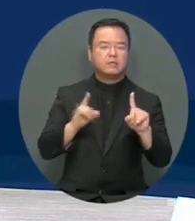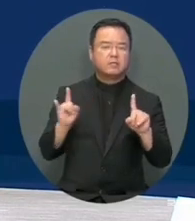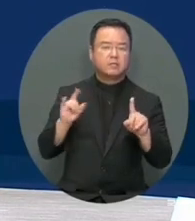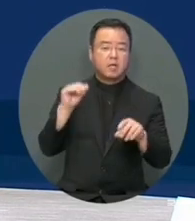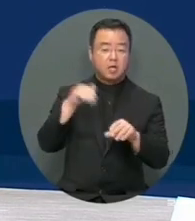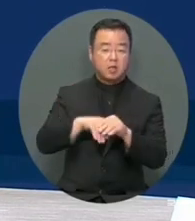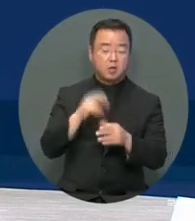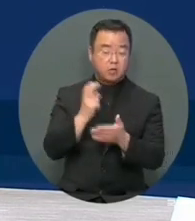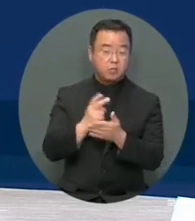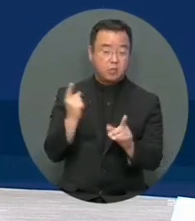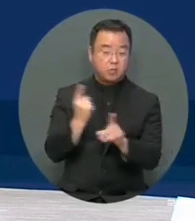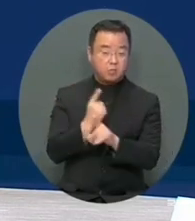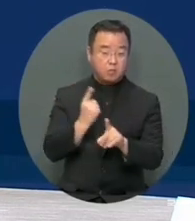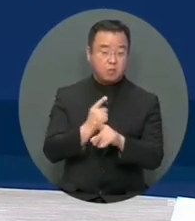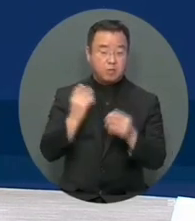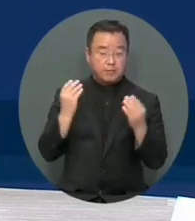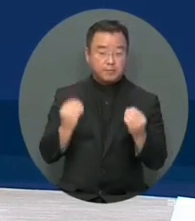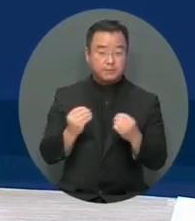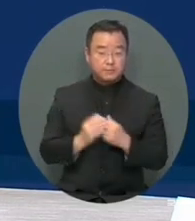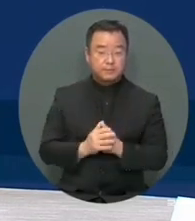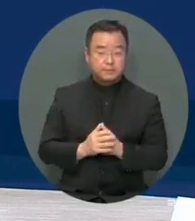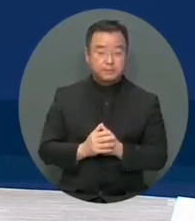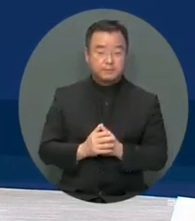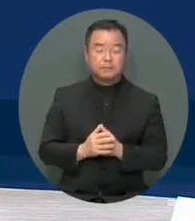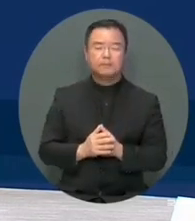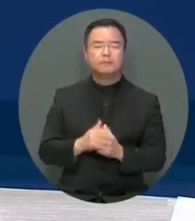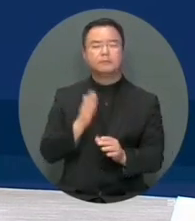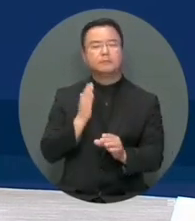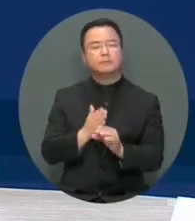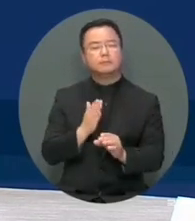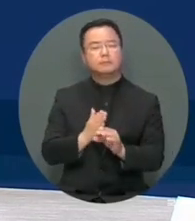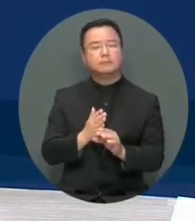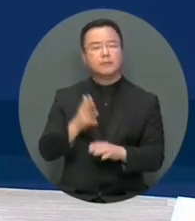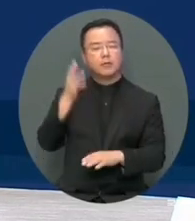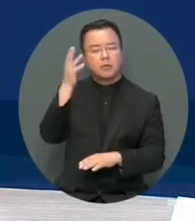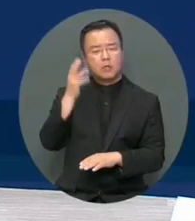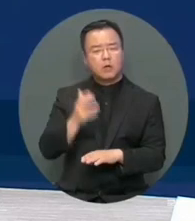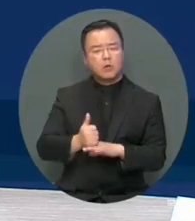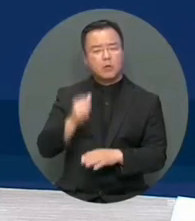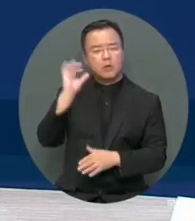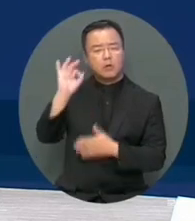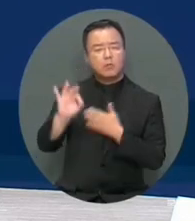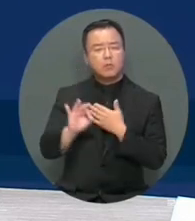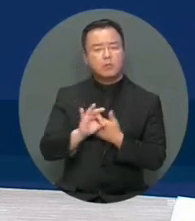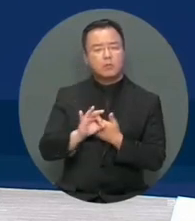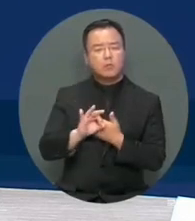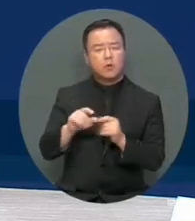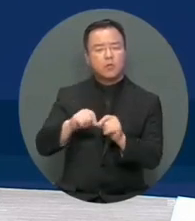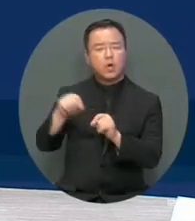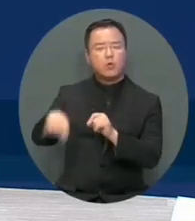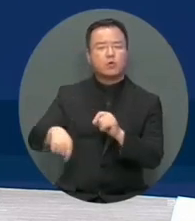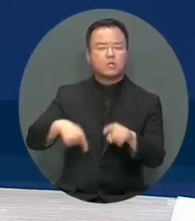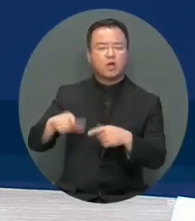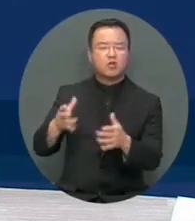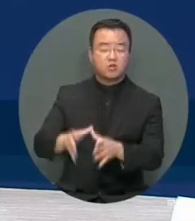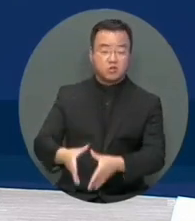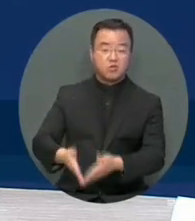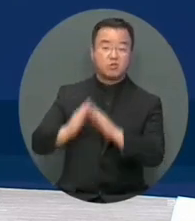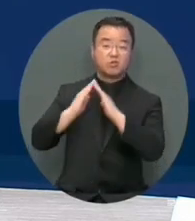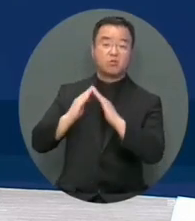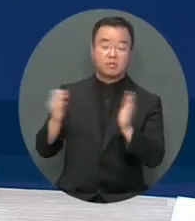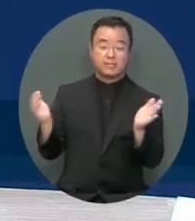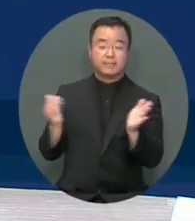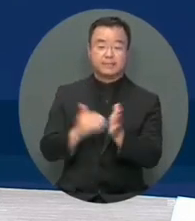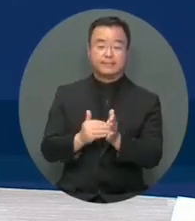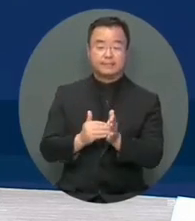그때 도입된 선거법에서 결과적으로 그 위성 정당이 출연했고 그로